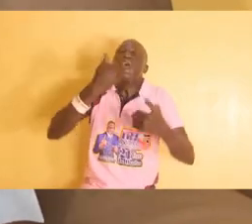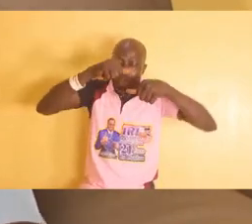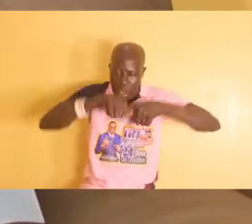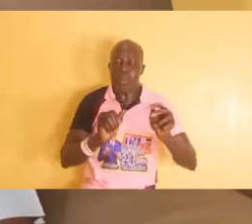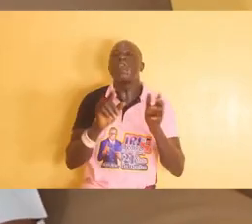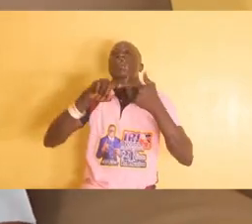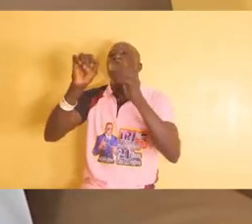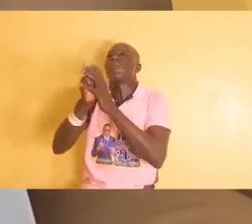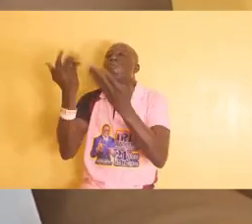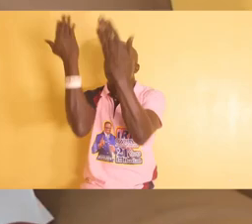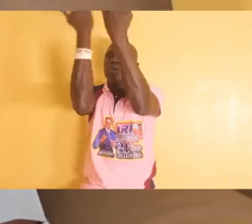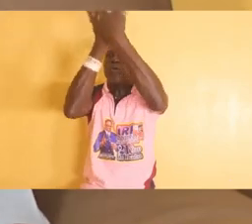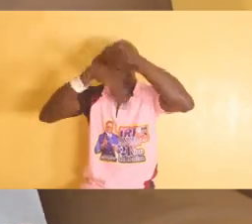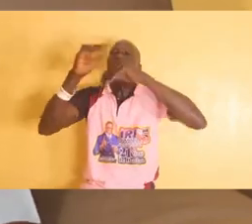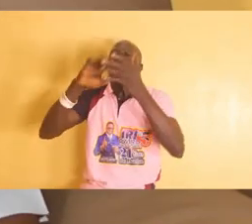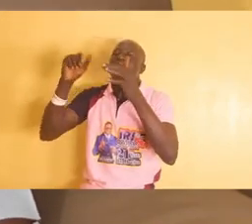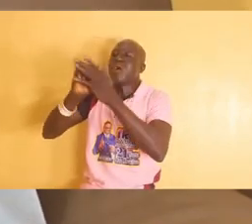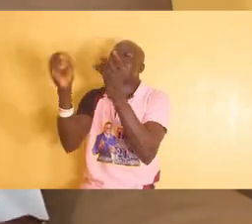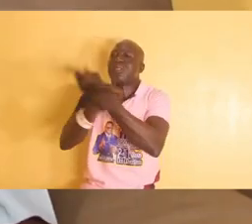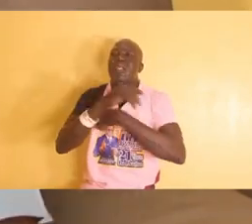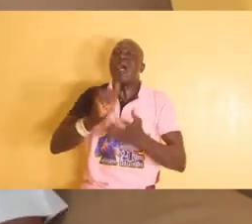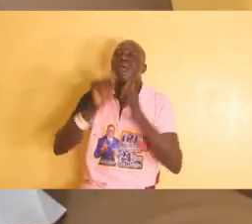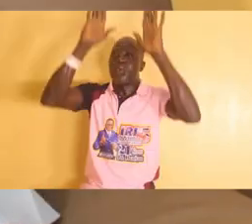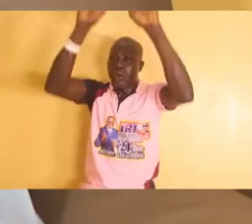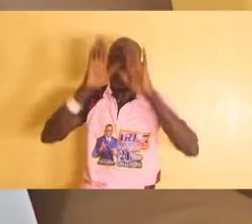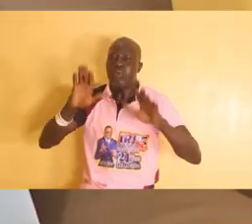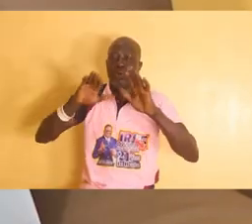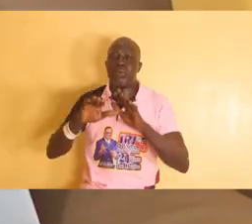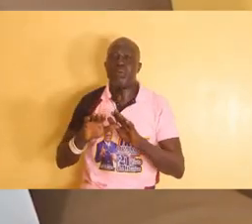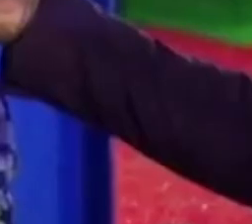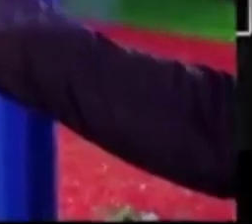kankan. Kó o lè tó wọ̀. O gbọ́dọ̀ yọ ọwọ́ ìdáná.